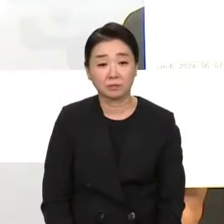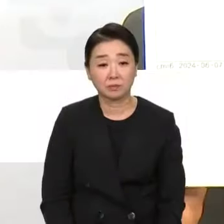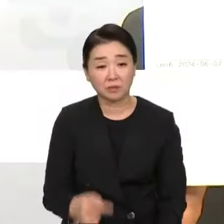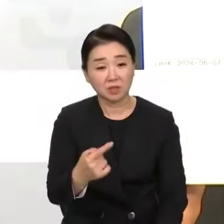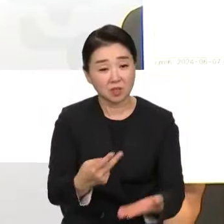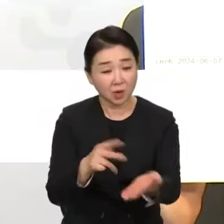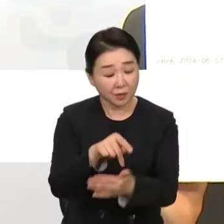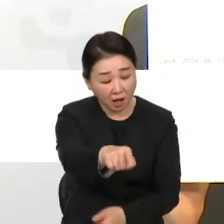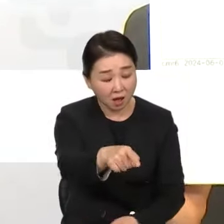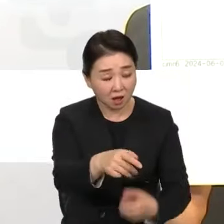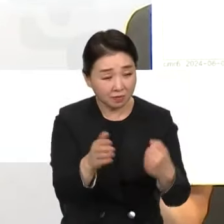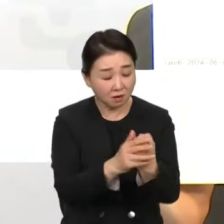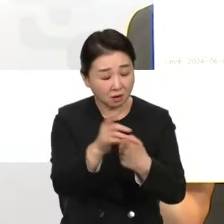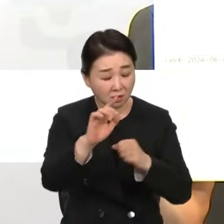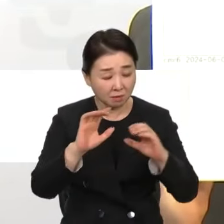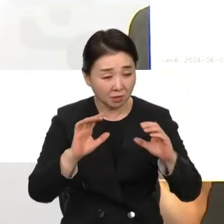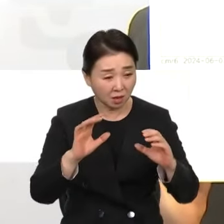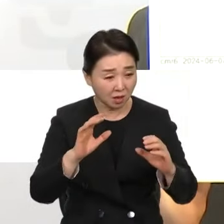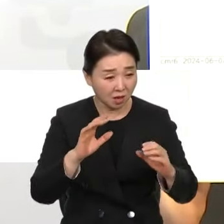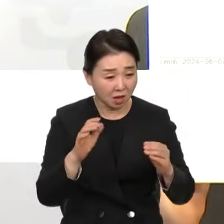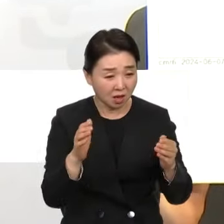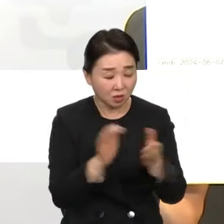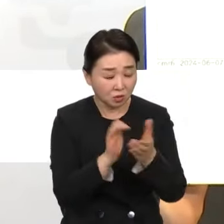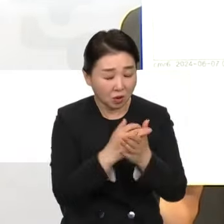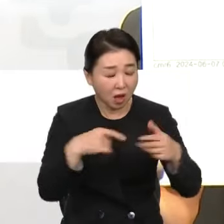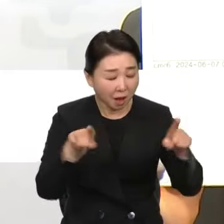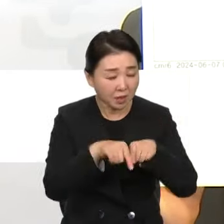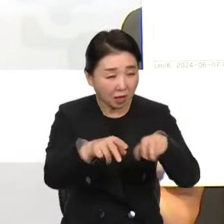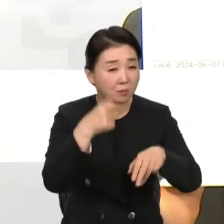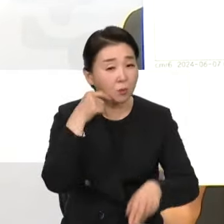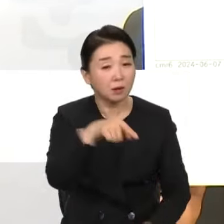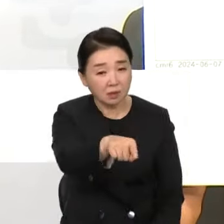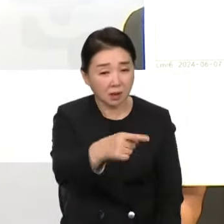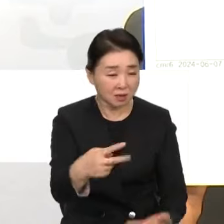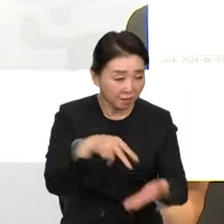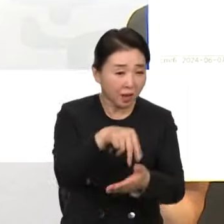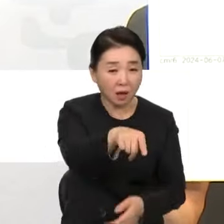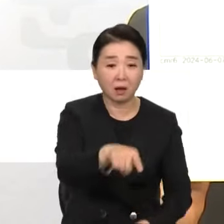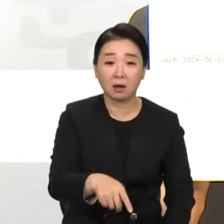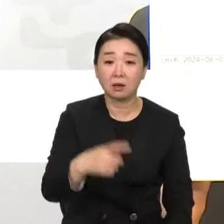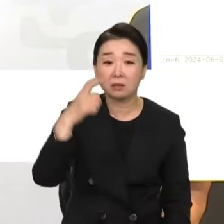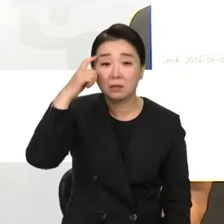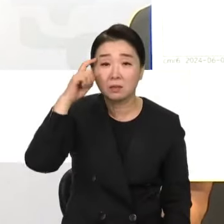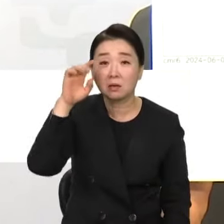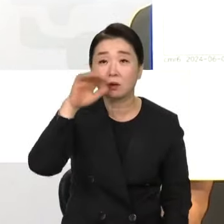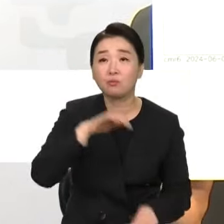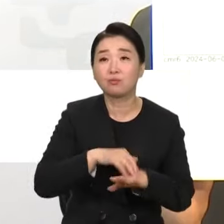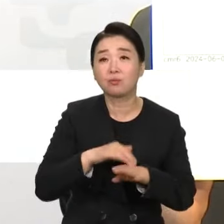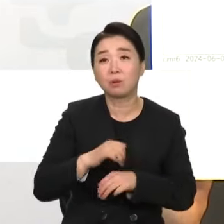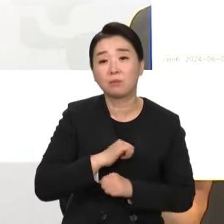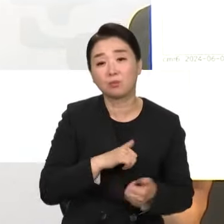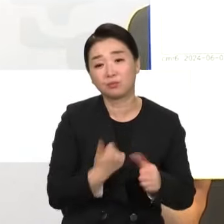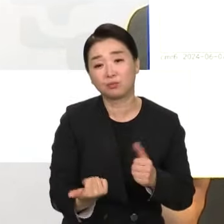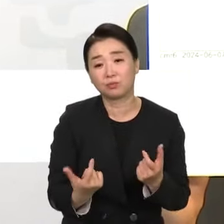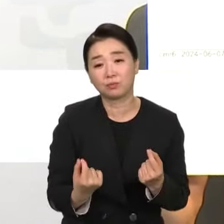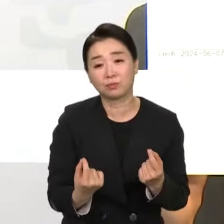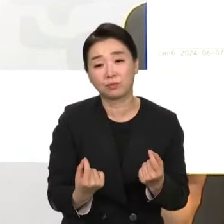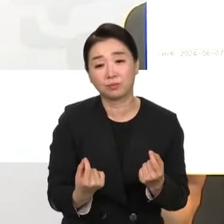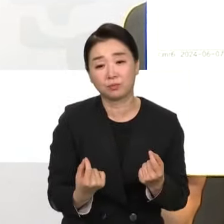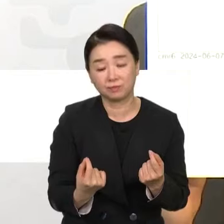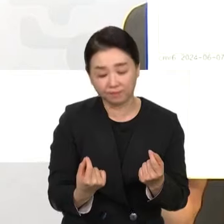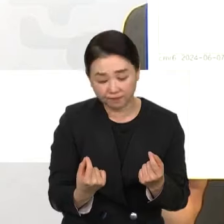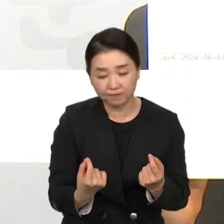때문에 애들이 못 가고 있잖아 라고 얘기를 했어요. 이런 인식이 훈련병을 죽음으로 내몰았다. 저는